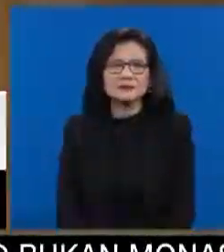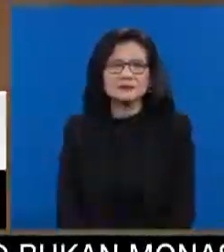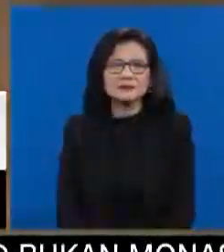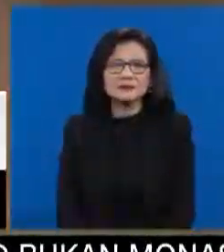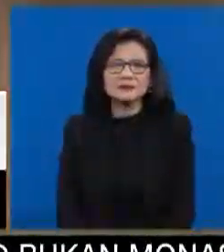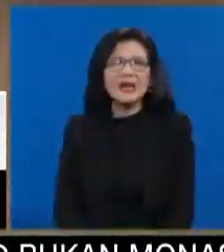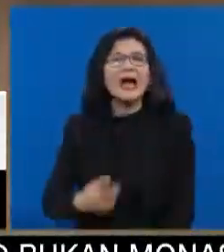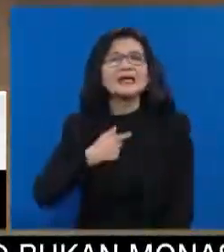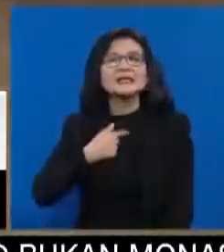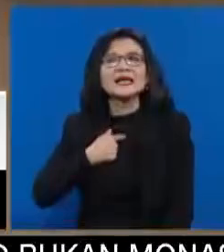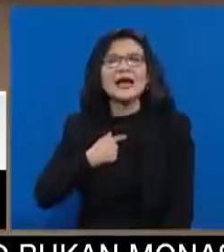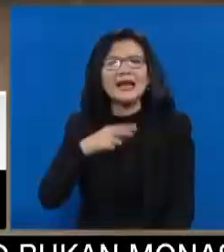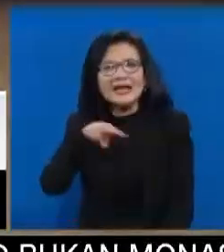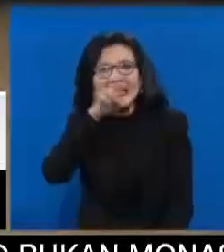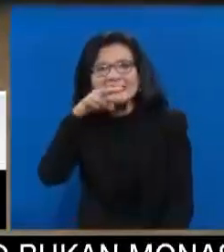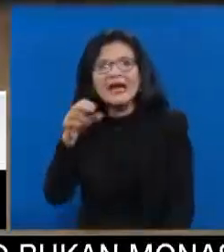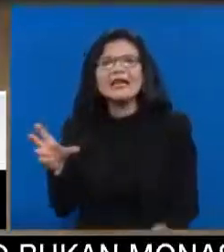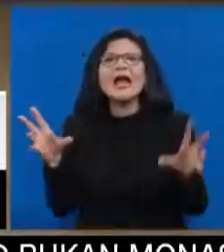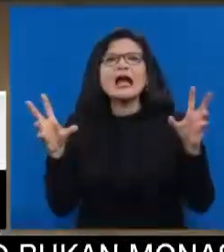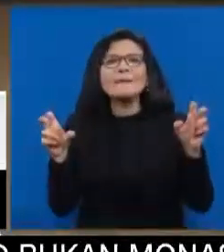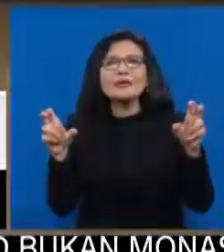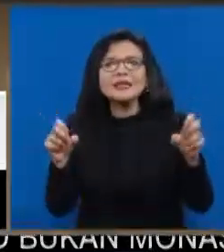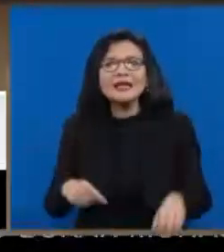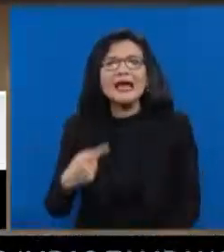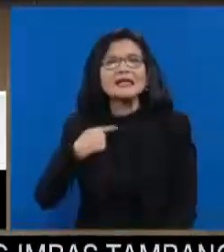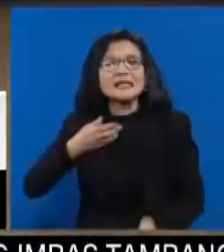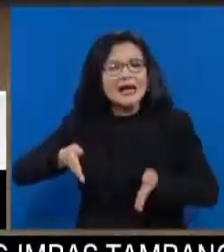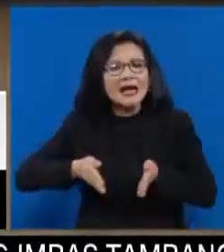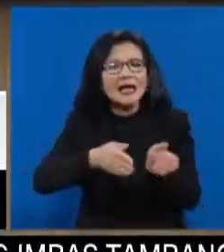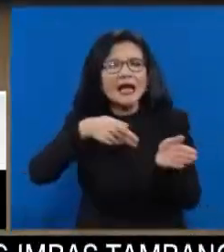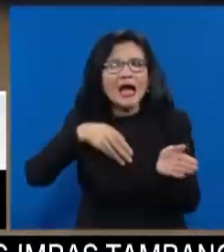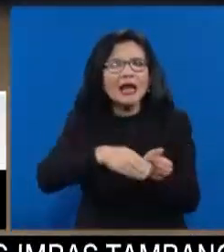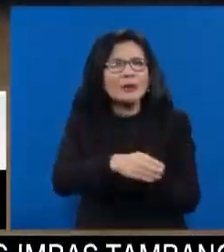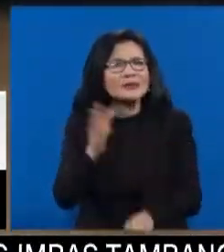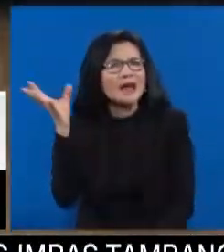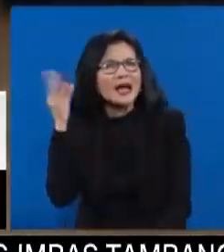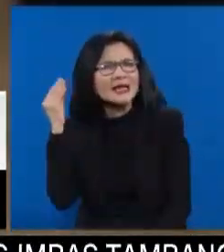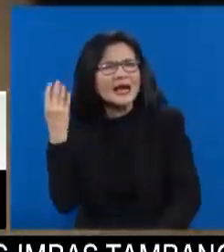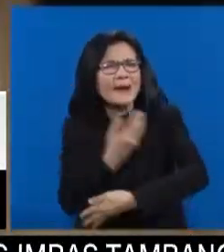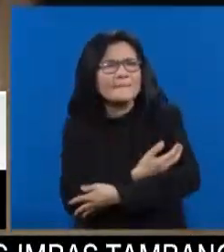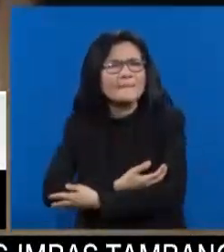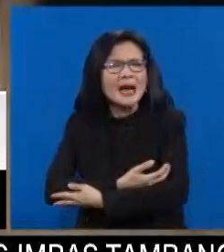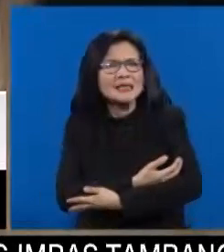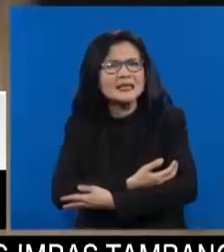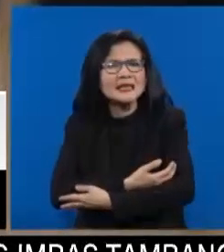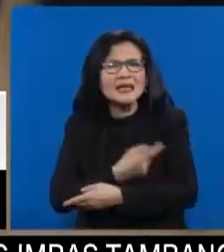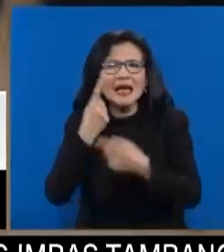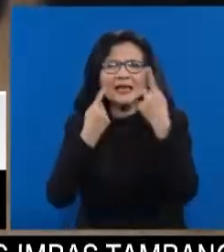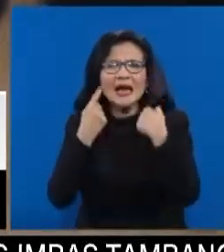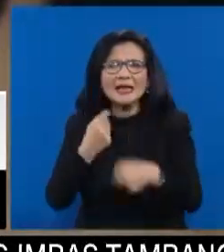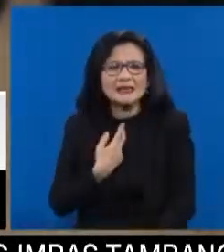Saya kan lagi cari kepiting, ya. Terus saya lewat jalan kok ada suara bayi nangis. Terus